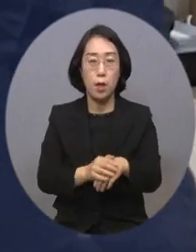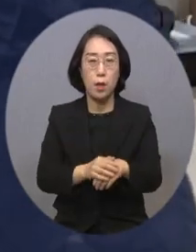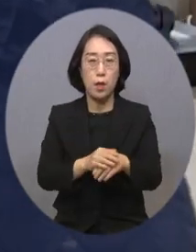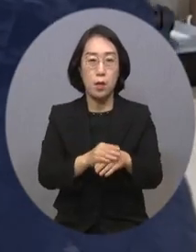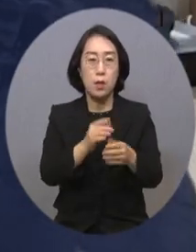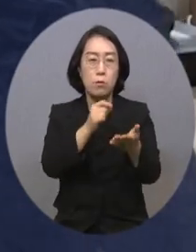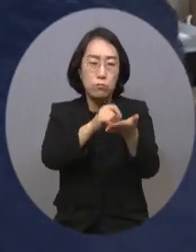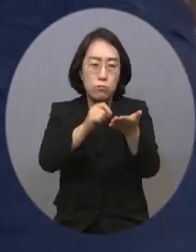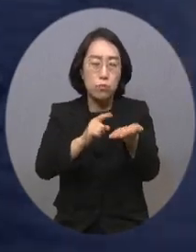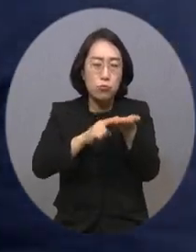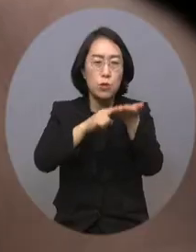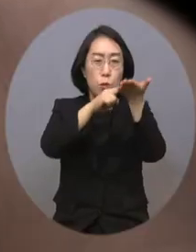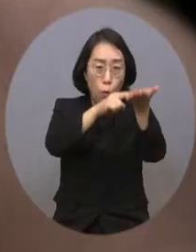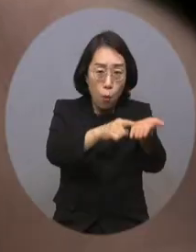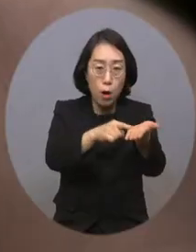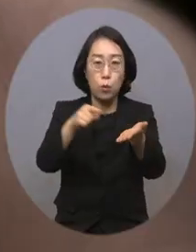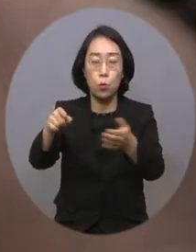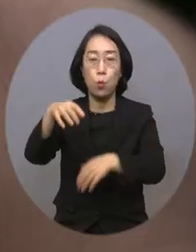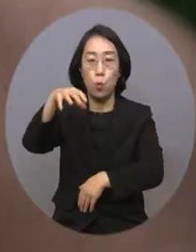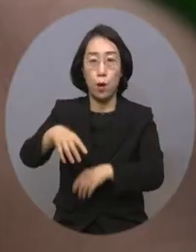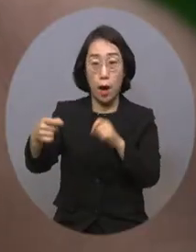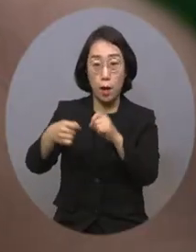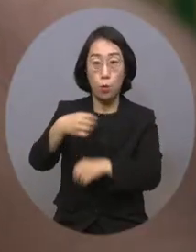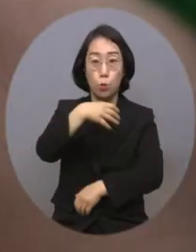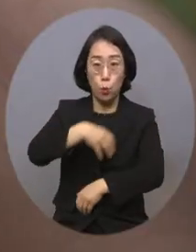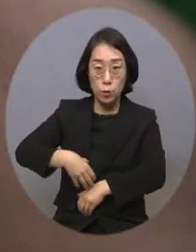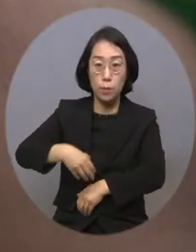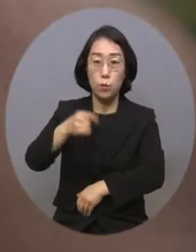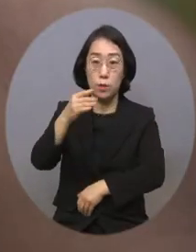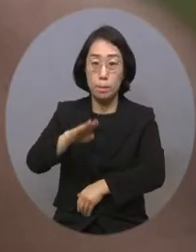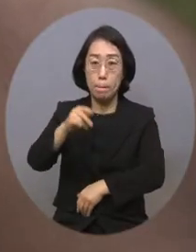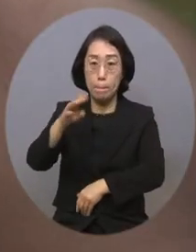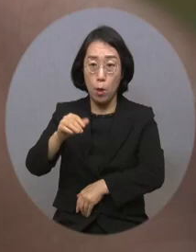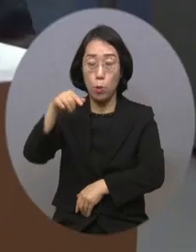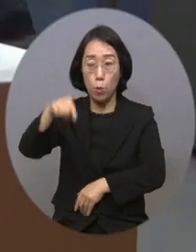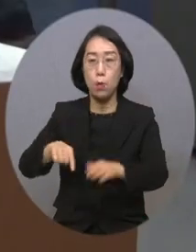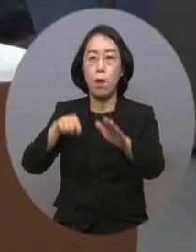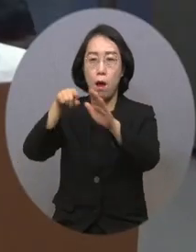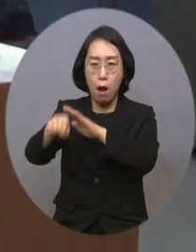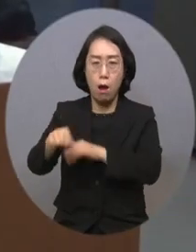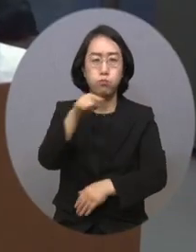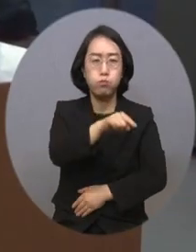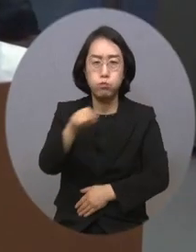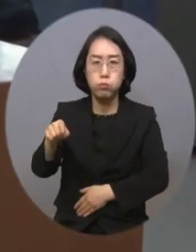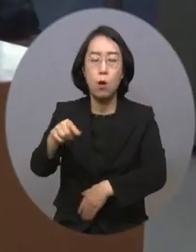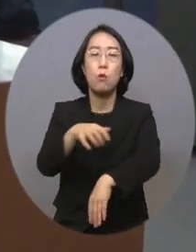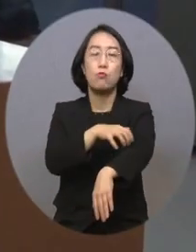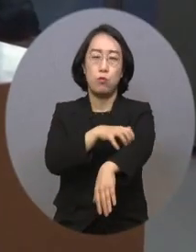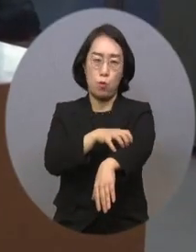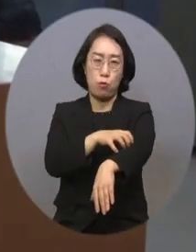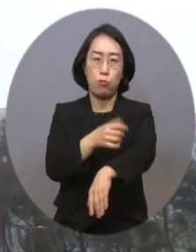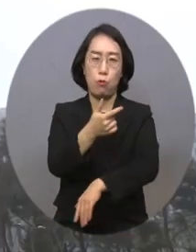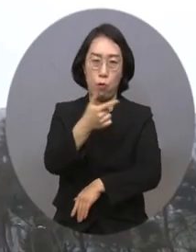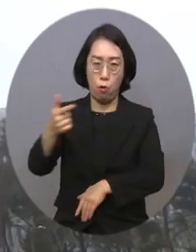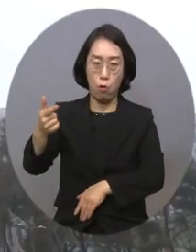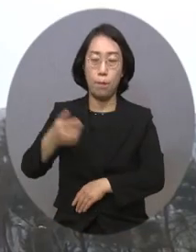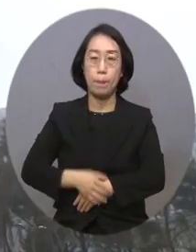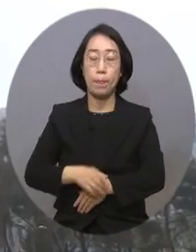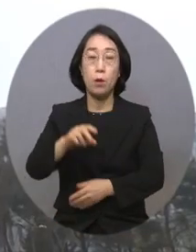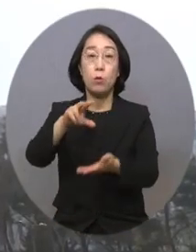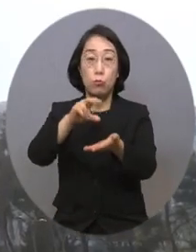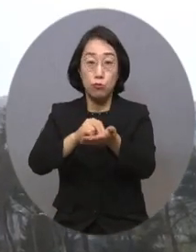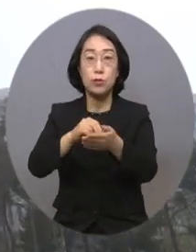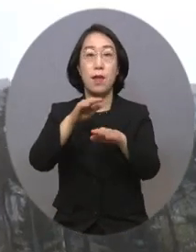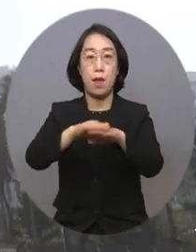페차 신고를 하고 거주지 읍면동 사무소 에서 표지를 반납하는 등 번거로움이 걷습니다 이러한